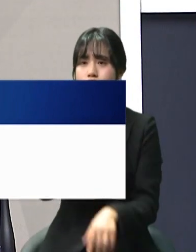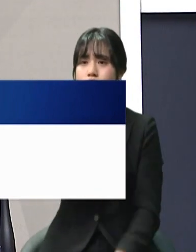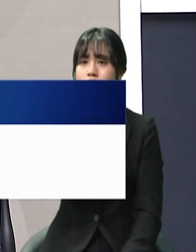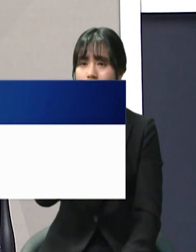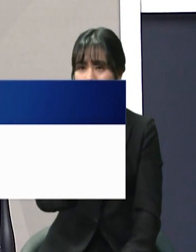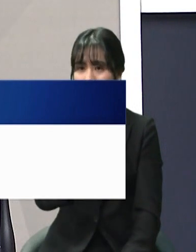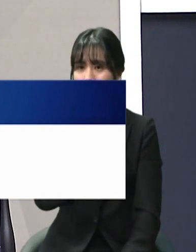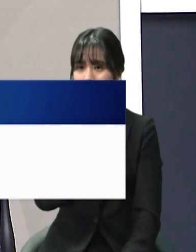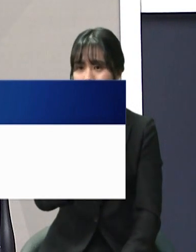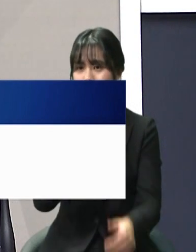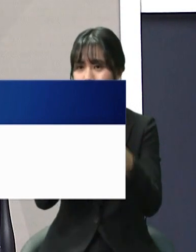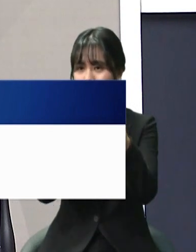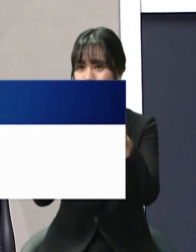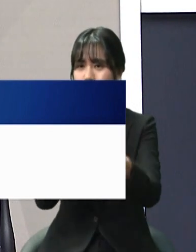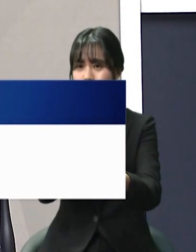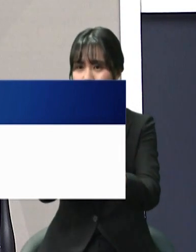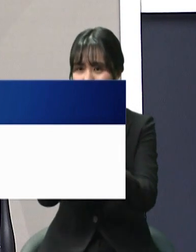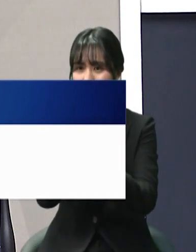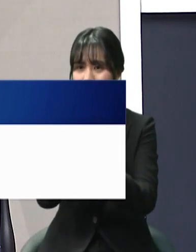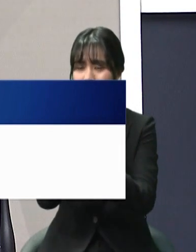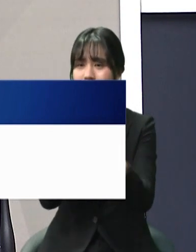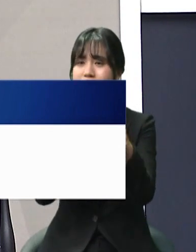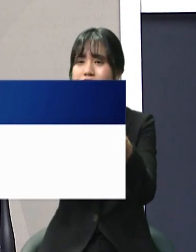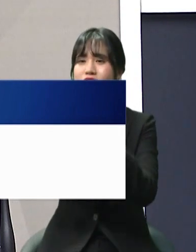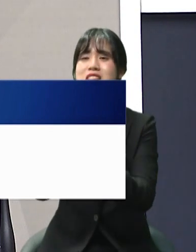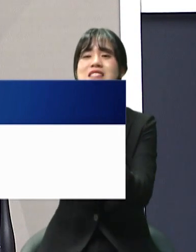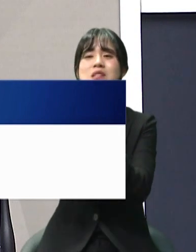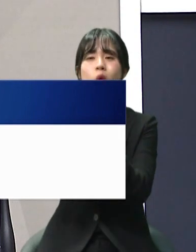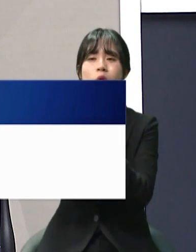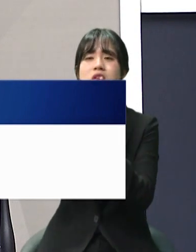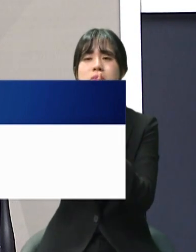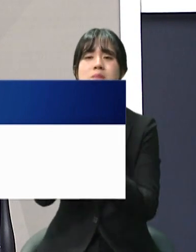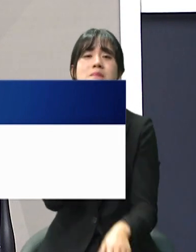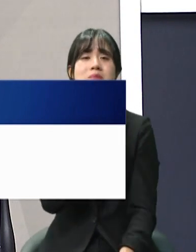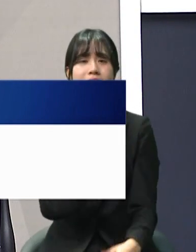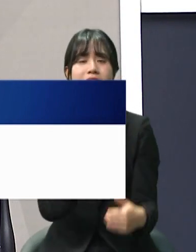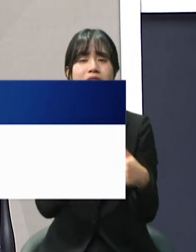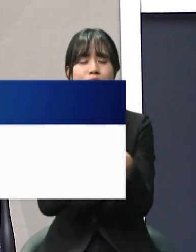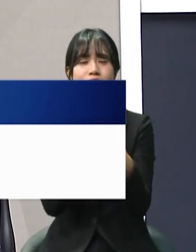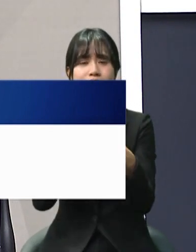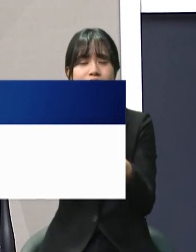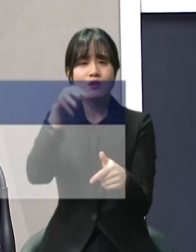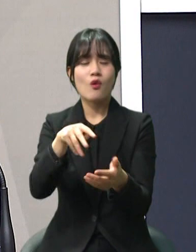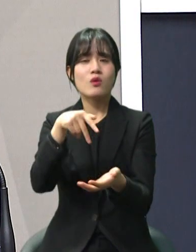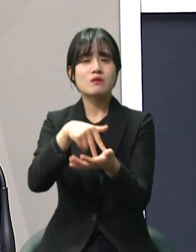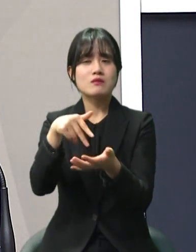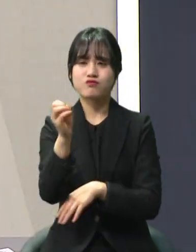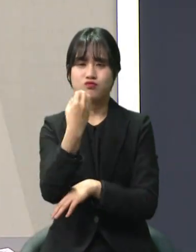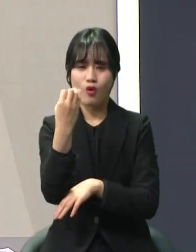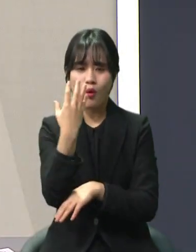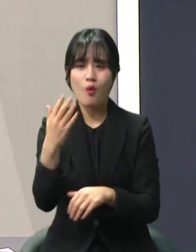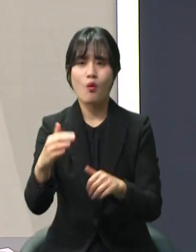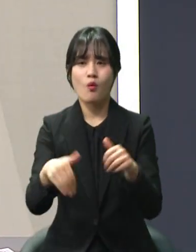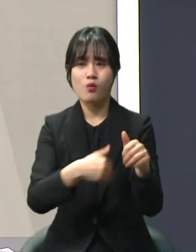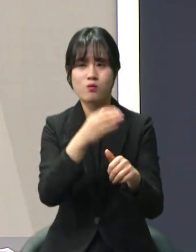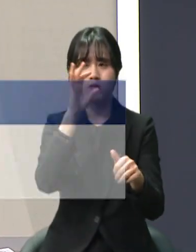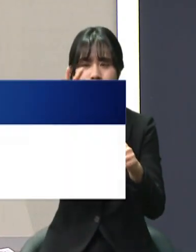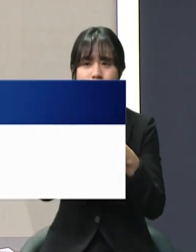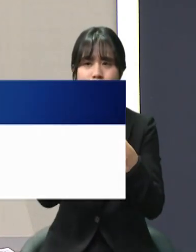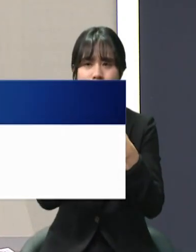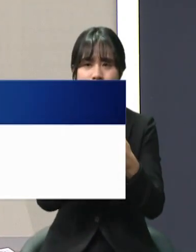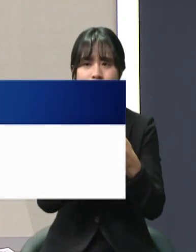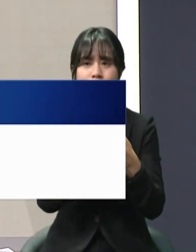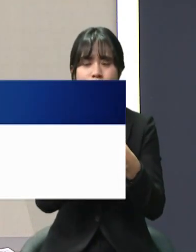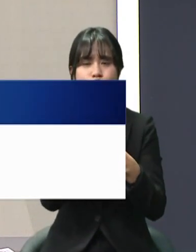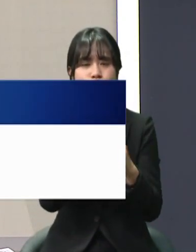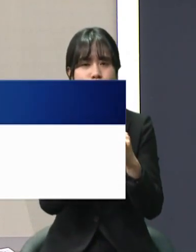총구속 발언해서 시민들이 또 많은 비판을 했습니다. 인천을 이렇게 자꾸 비하하는 것이 왜 그런지. 전반적으로 어떤